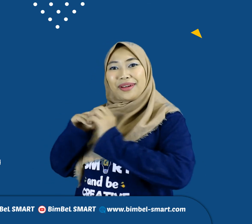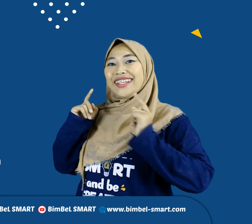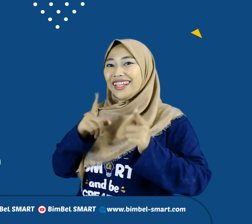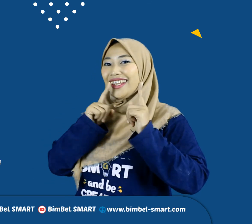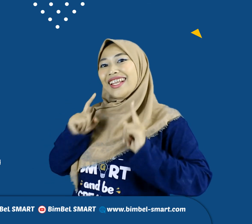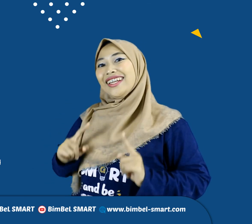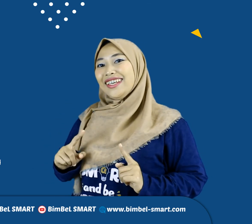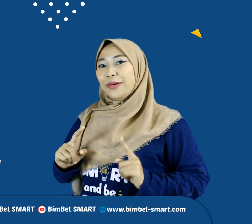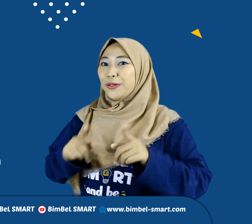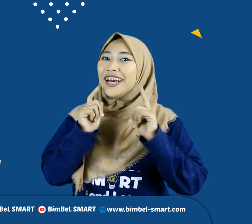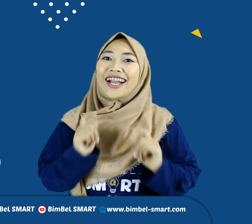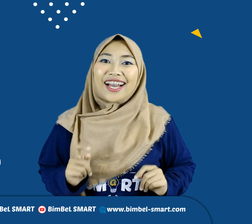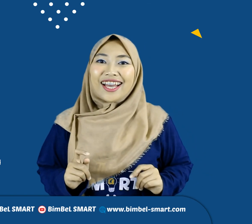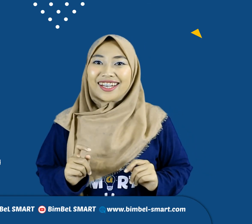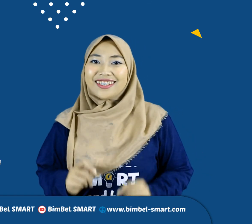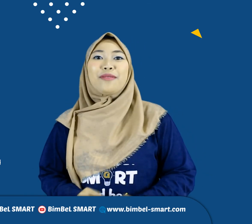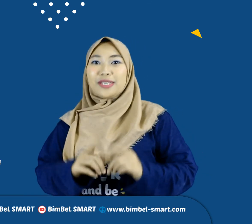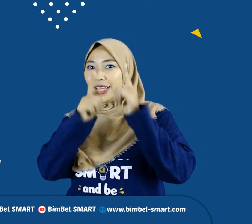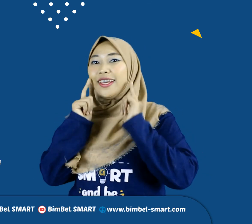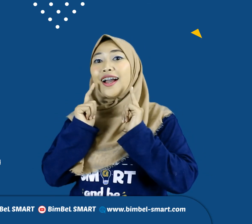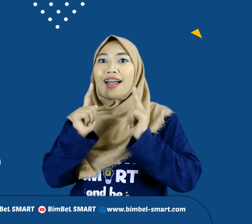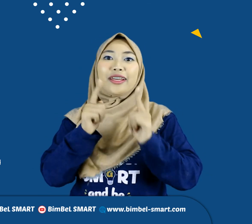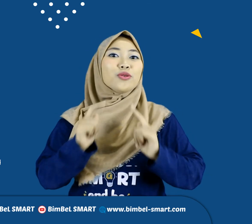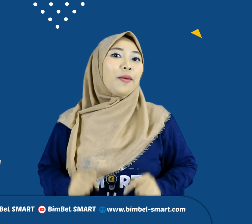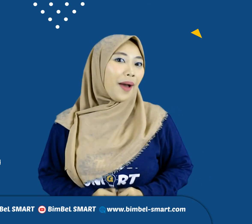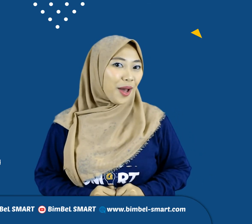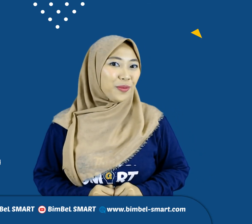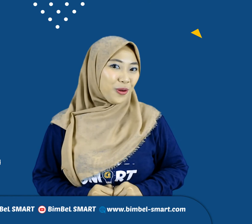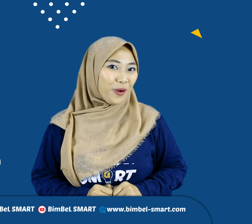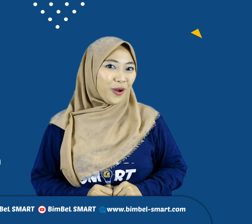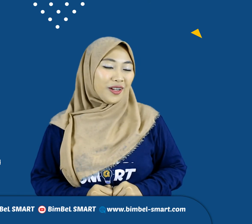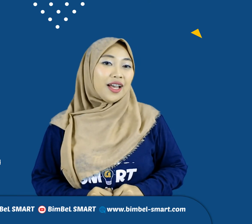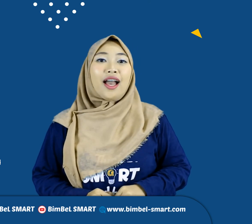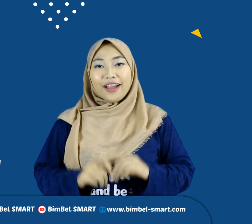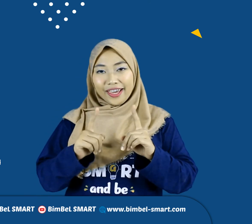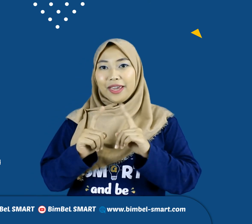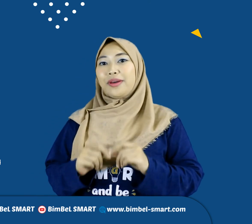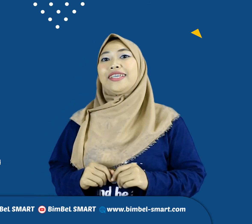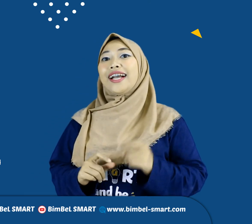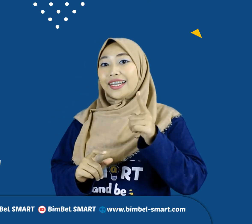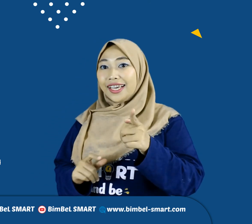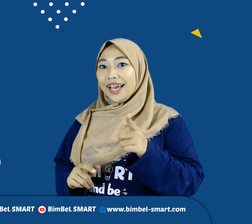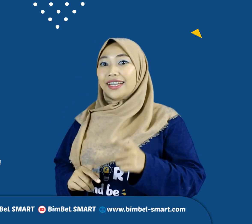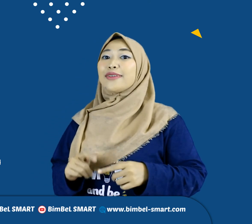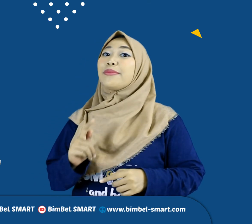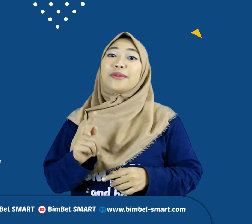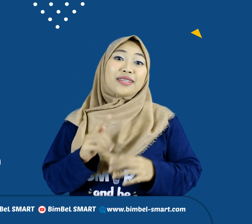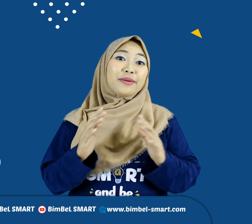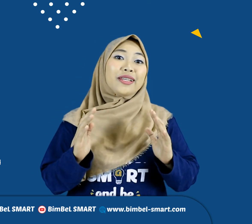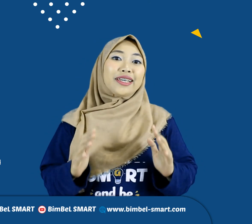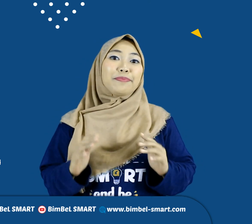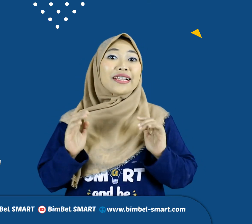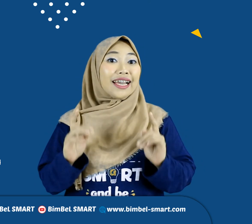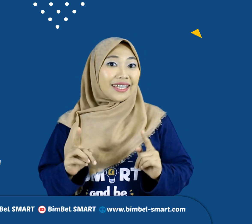Gimana materi yang tadi? Mudah kan? Pastinya kalian sudah paham dong. Oke, bagi kalian yang